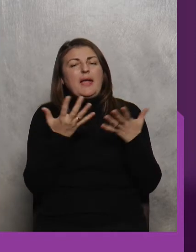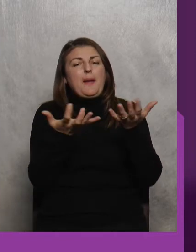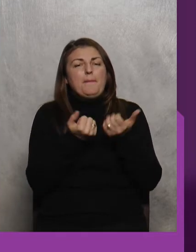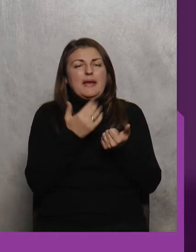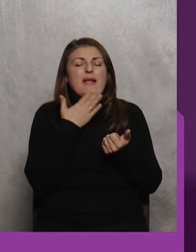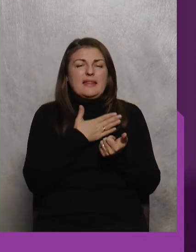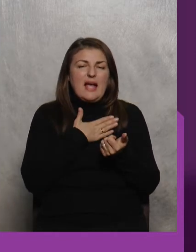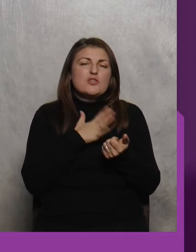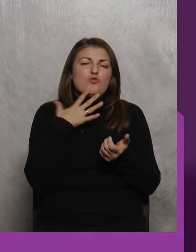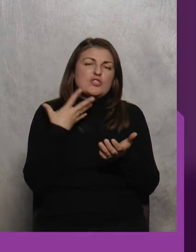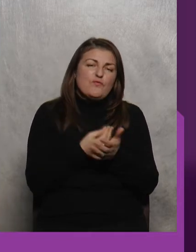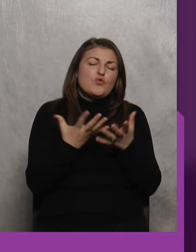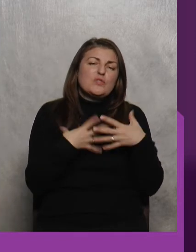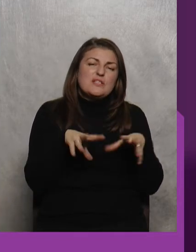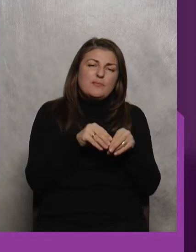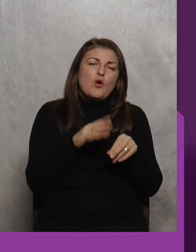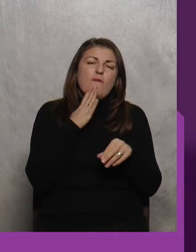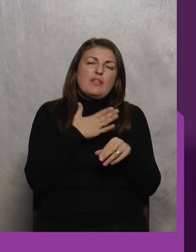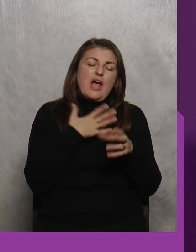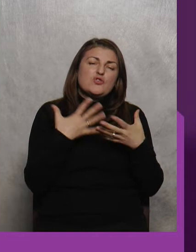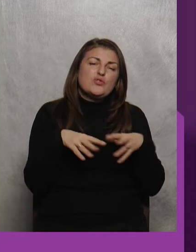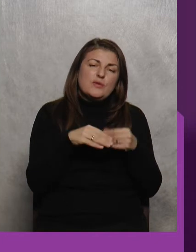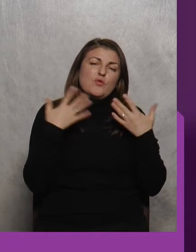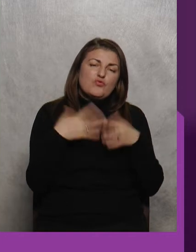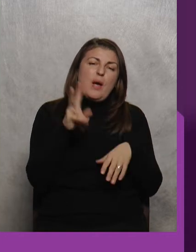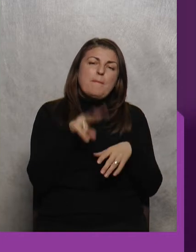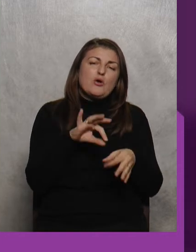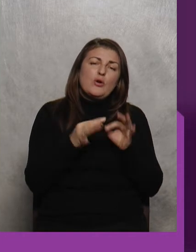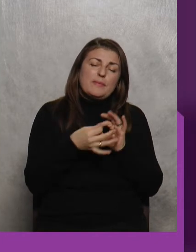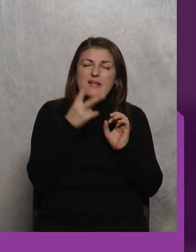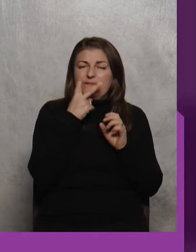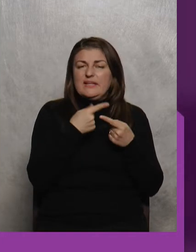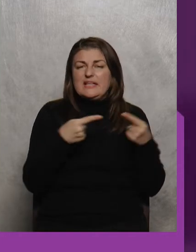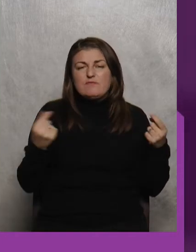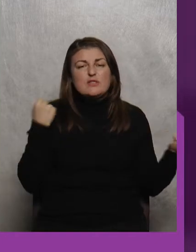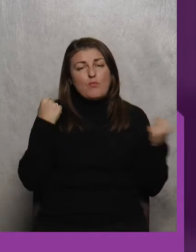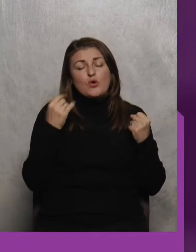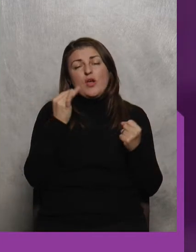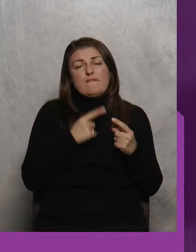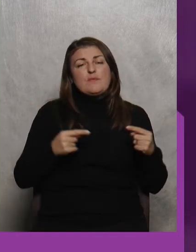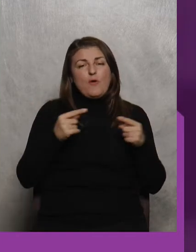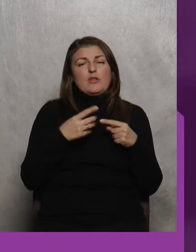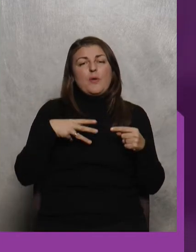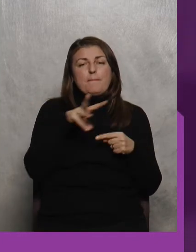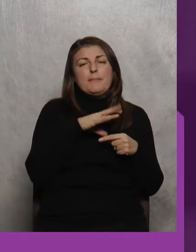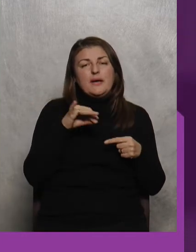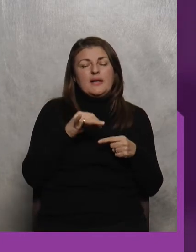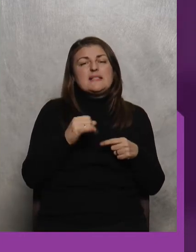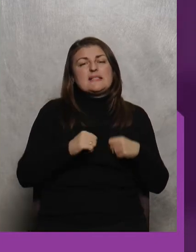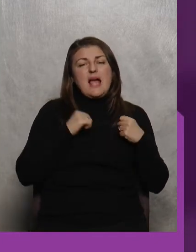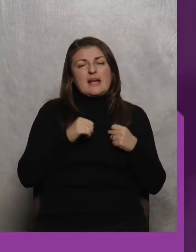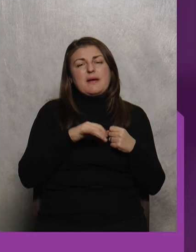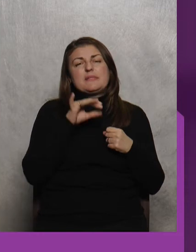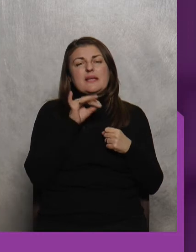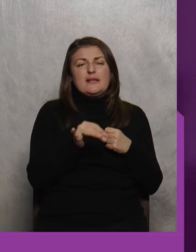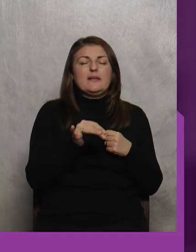нас в свою сім'ю, нашу сім'ю вже паралімпійських видів спорту. І відповідно ми стараємося